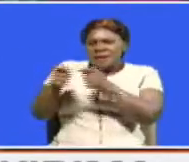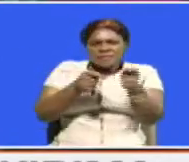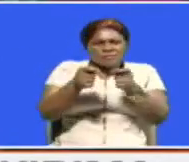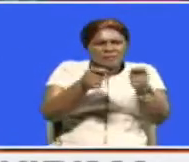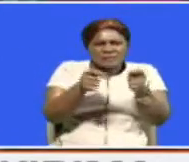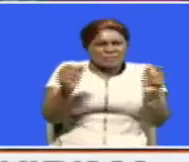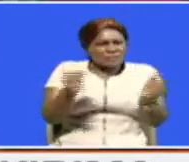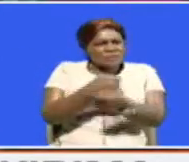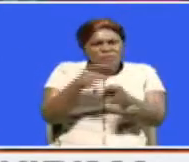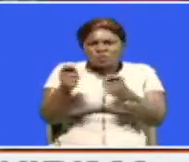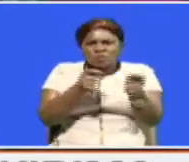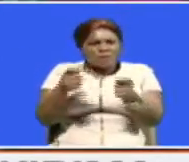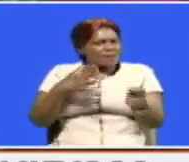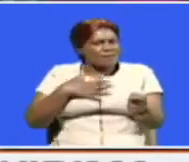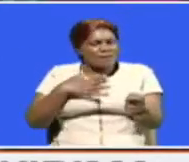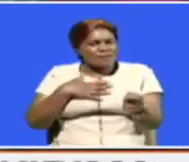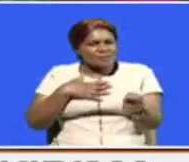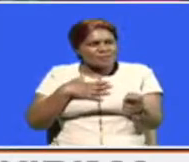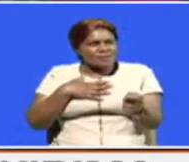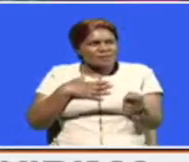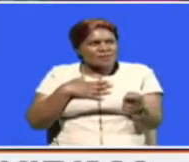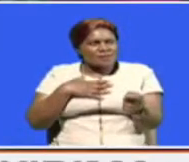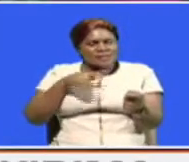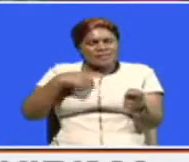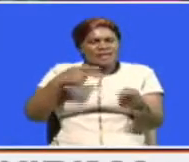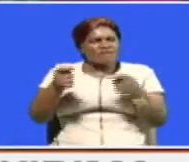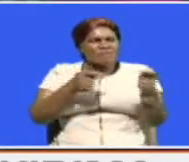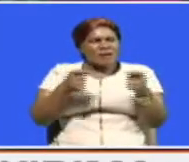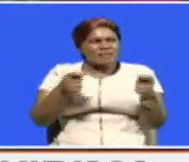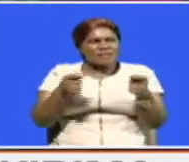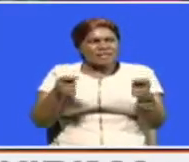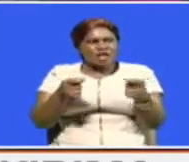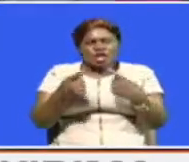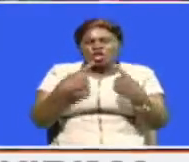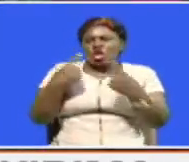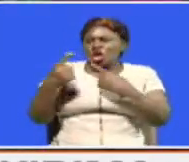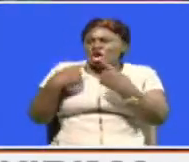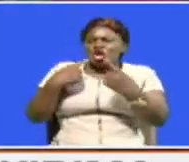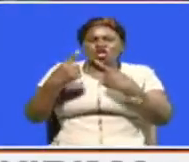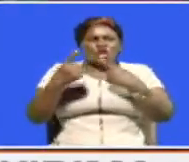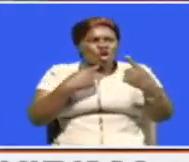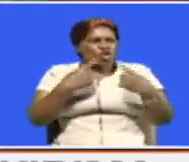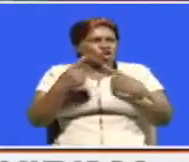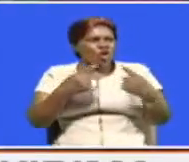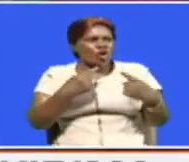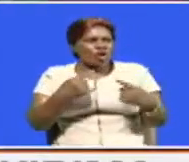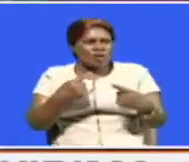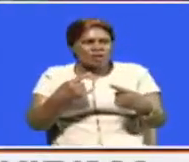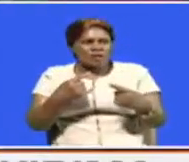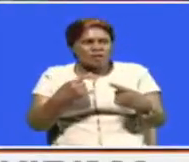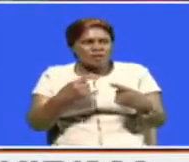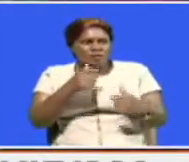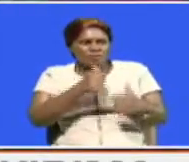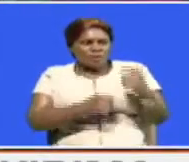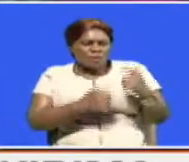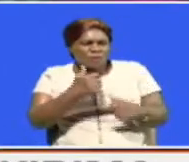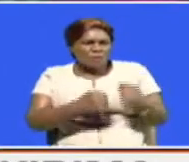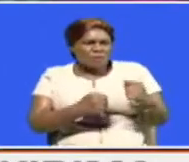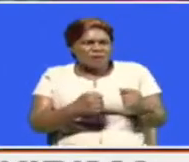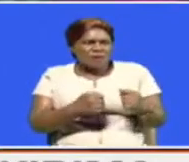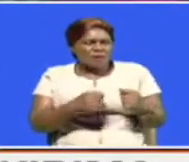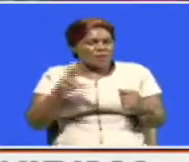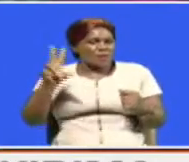can't manage Kalonzo. We are not here to be managed at it. Waongee tu, ndio sasa mkamue maziwa, whatever it